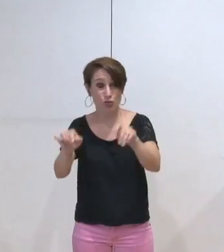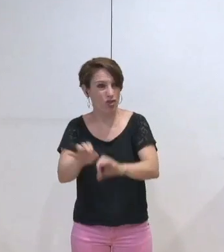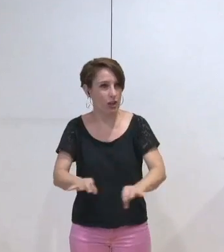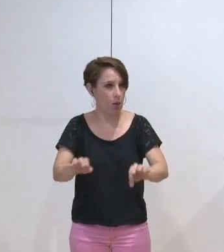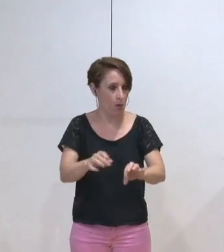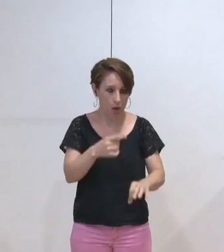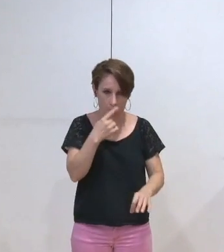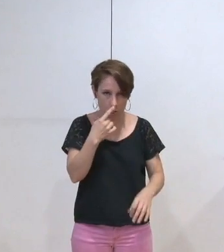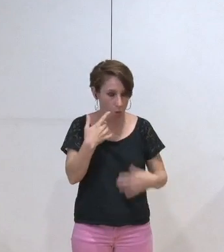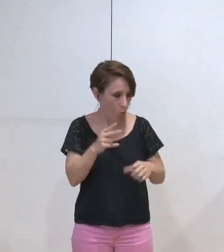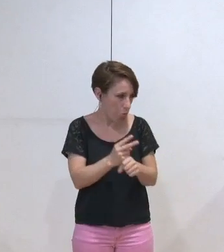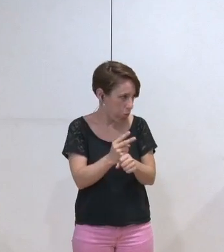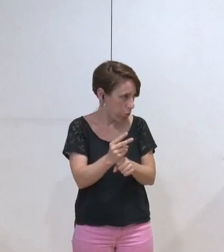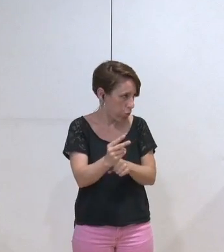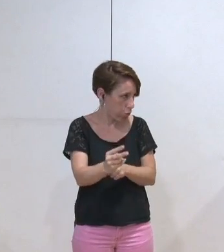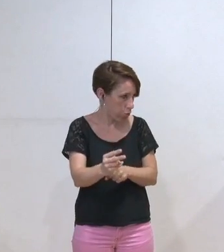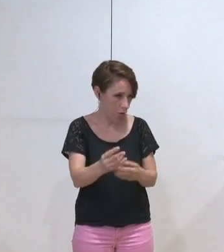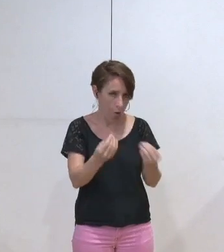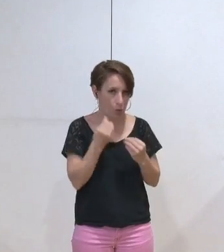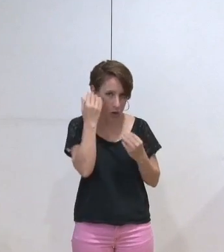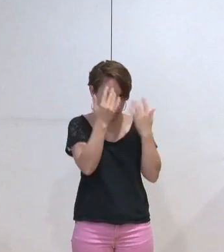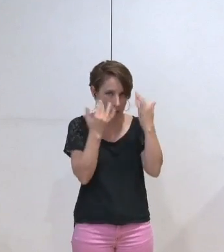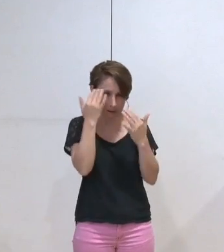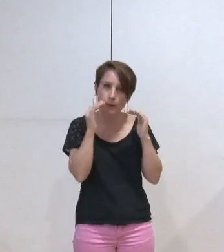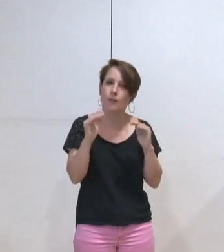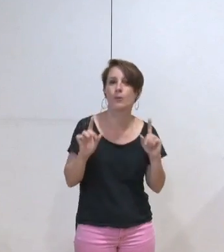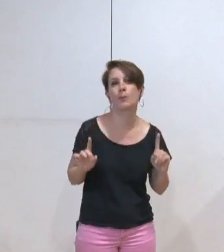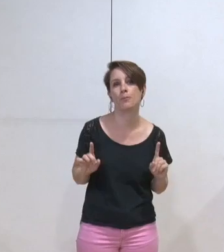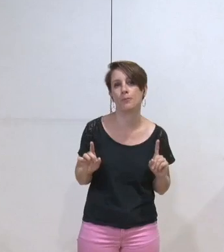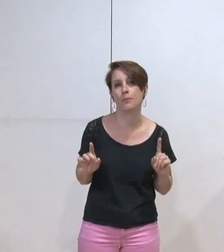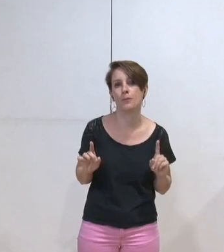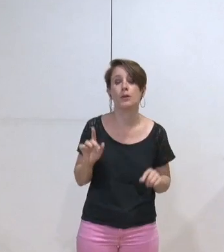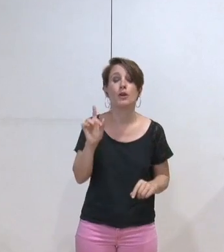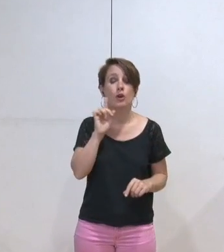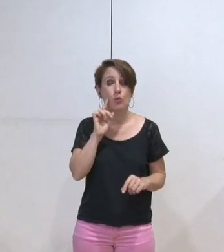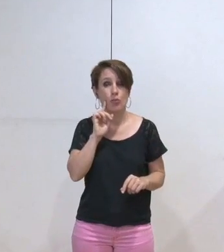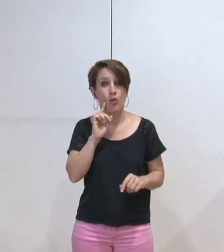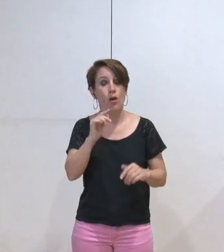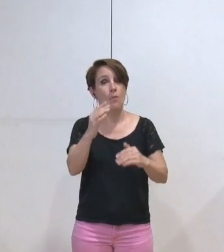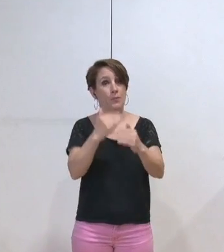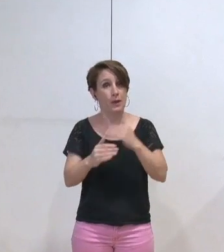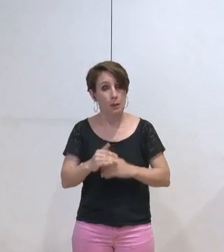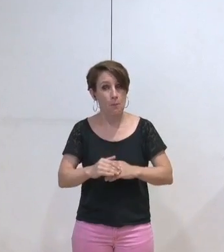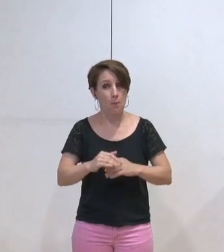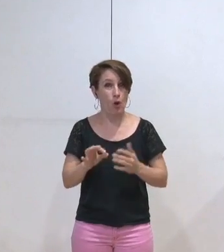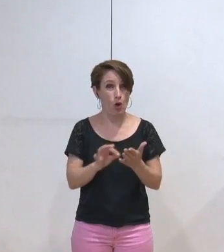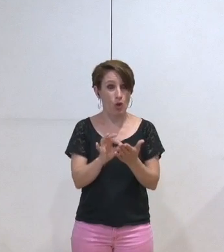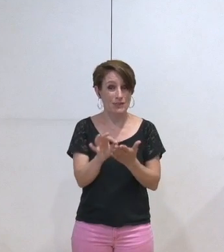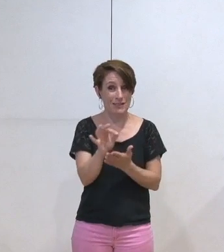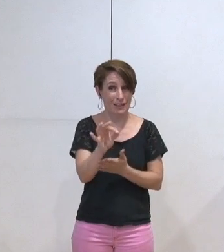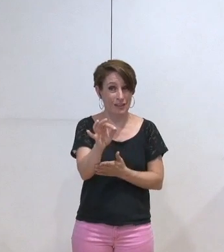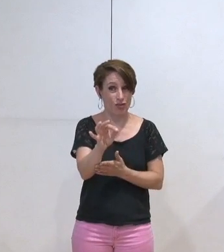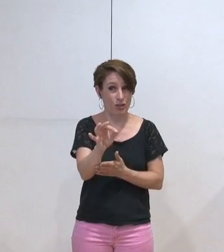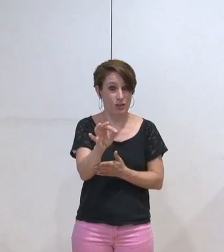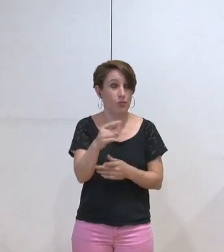aventureux et c'est pour le moins inquiétant d'autant que ce plan d'action ce plan stratégique pardon justement d'ailleurs ça